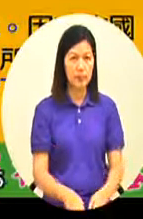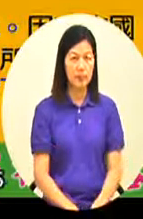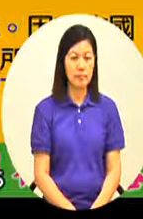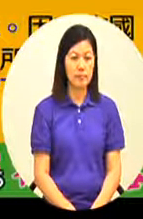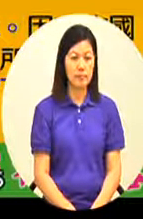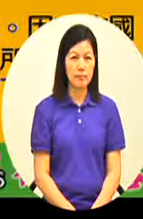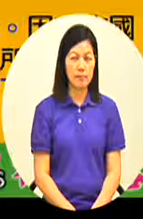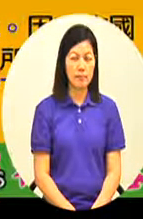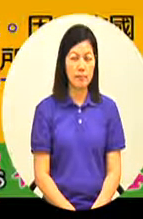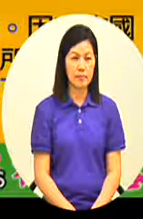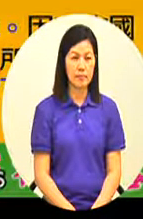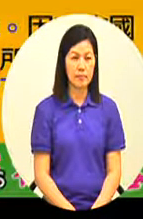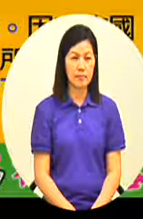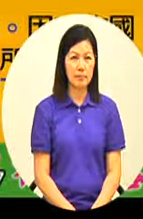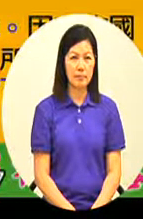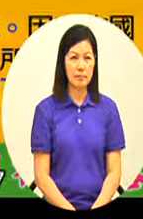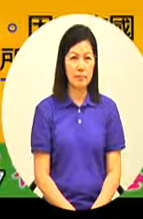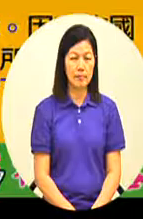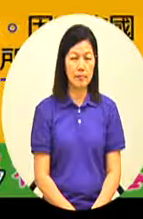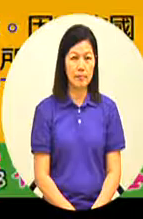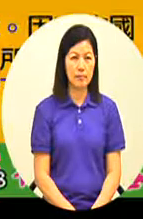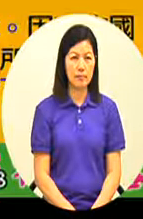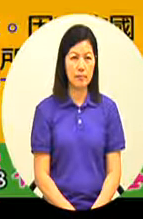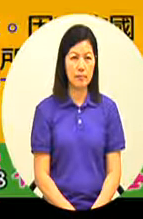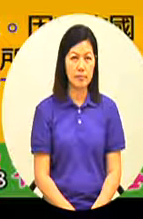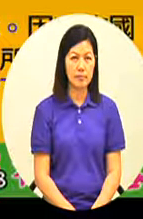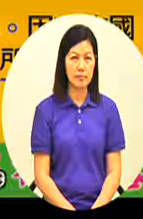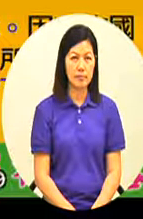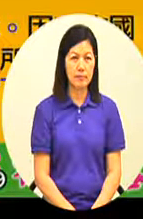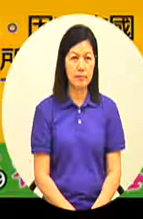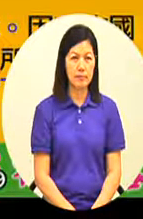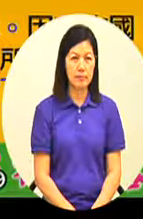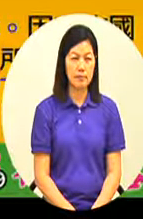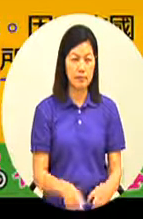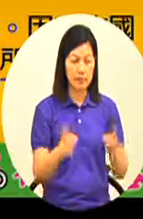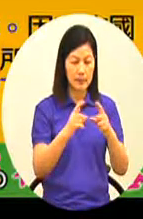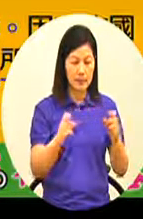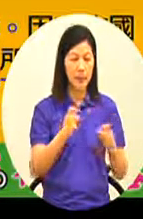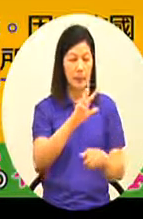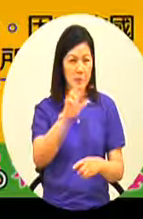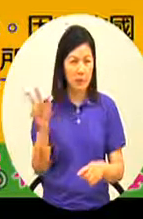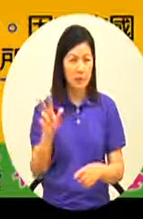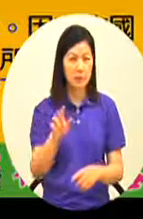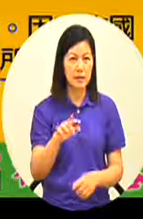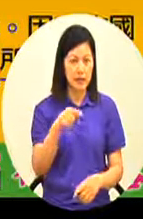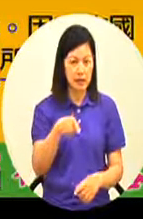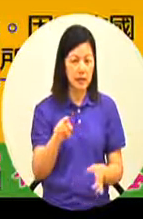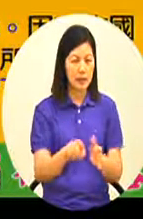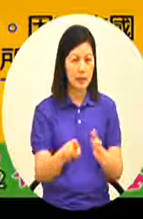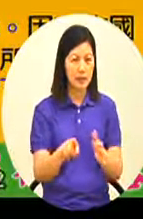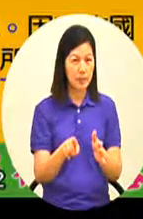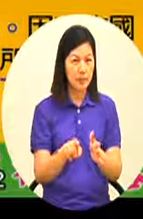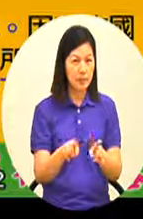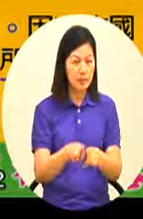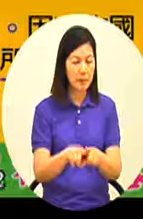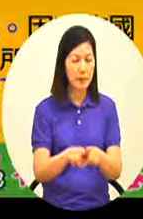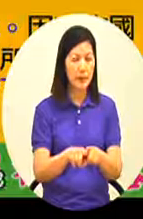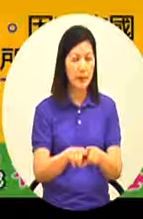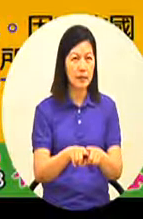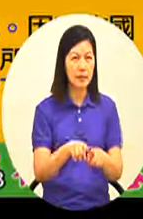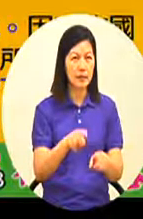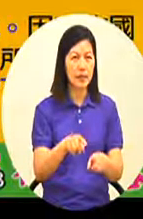好，再一分钟。 谢谢主席。个别是通常，等于讲个别是加电